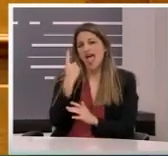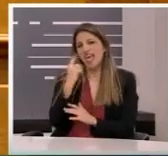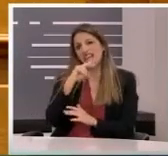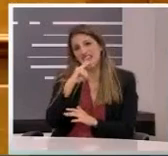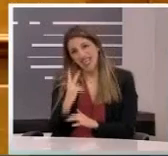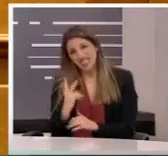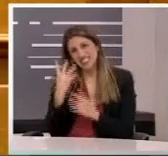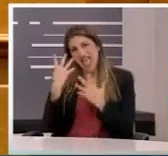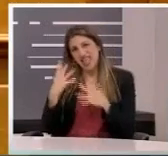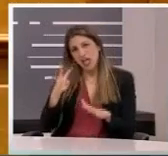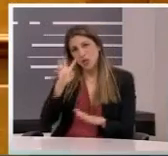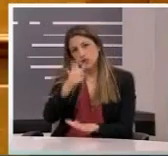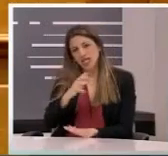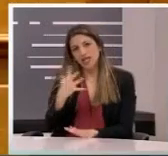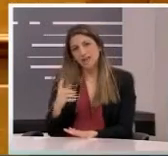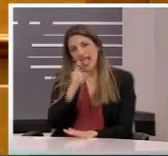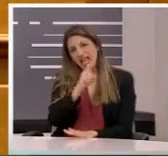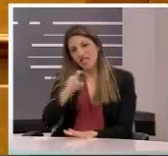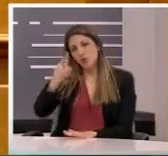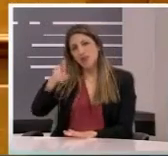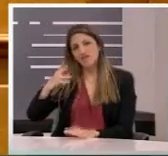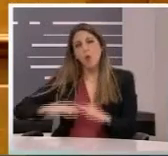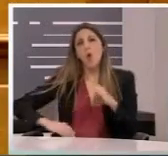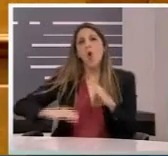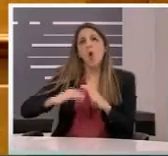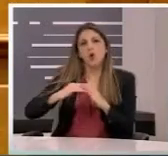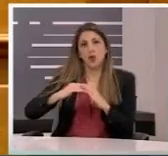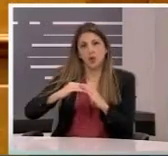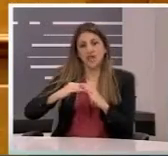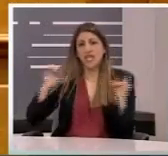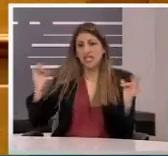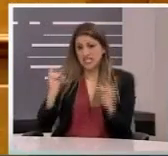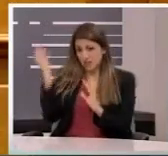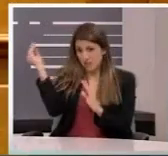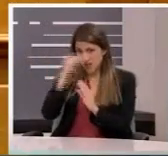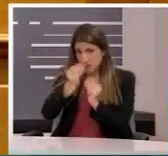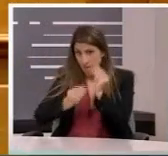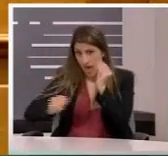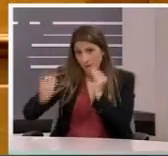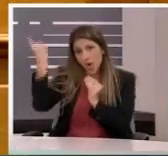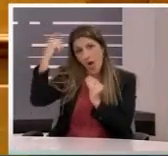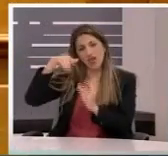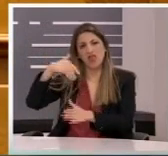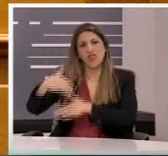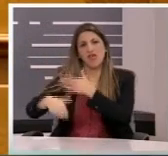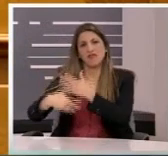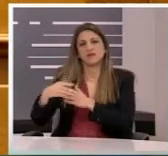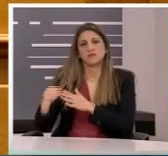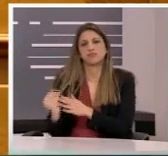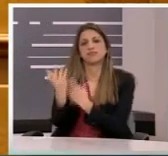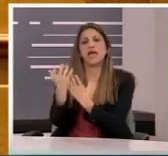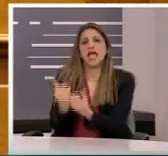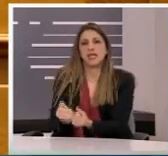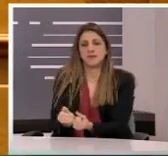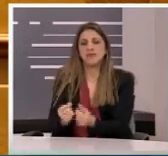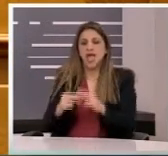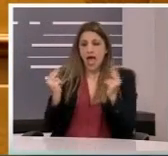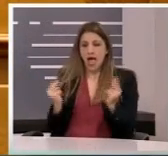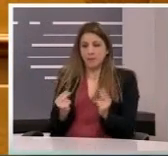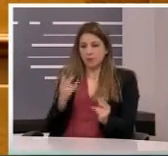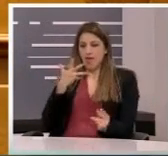1.945.000.000. Από εκεί και πέρα οτιδήποτε άλλο γίνει εντάσσεται στη διαδικασία του clawback. Επομένως, με δεδομένο ότι η